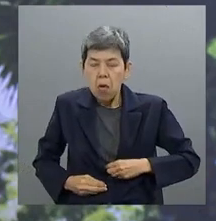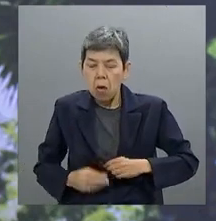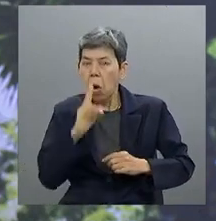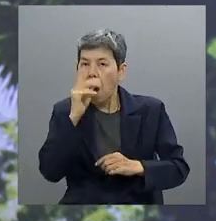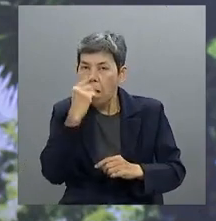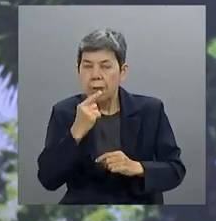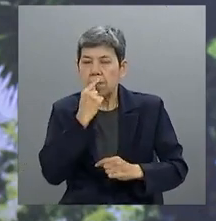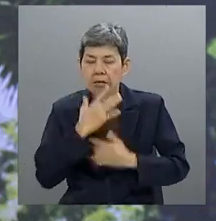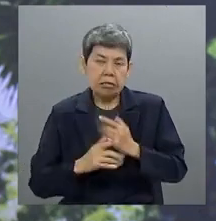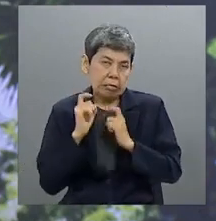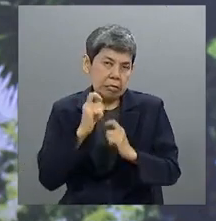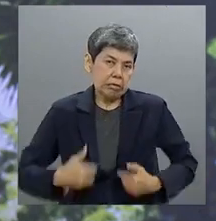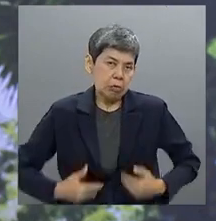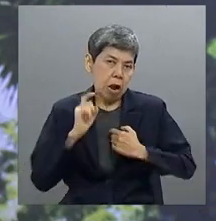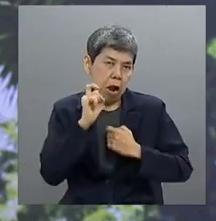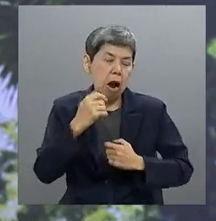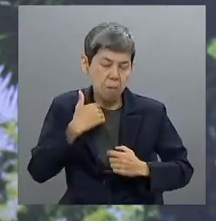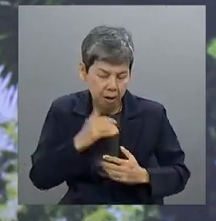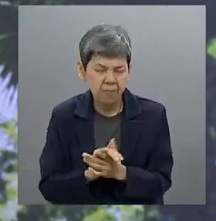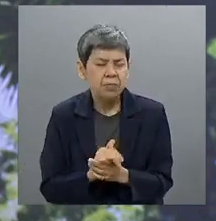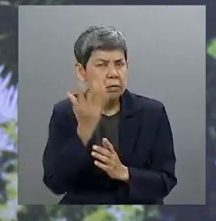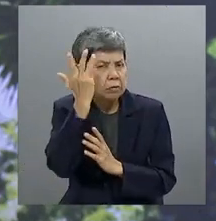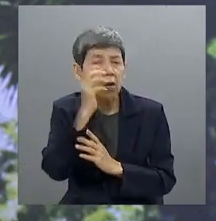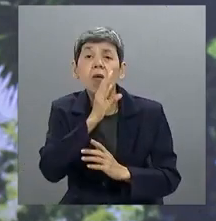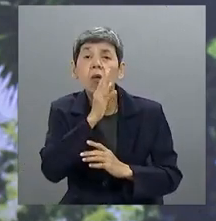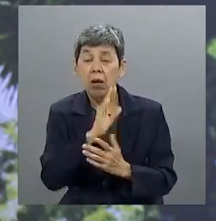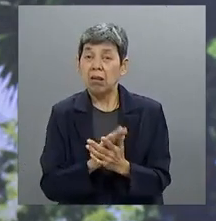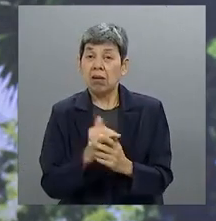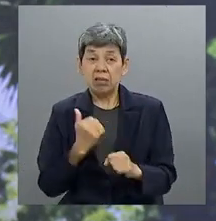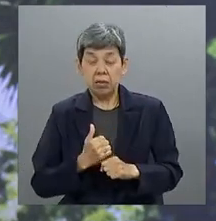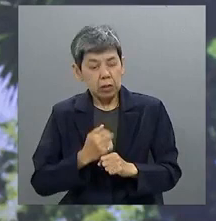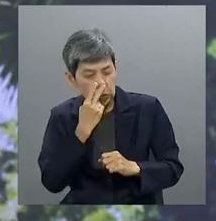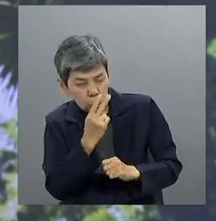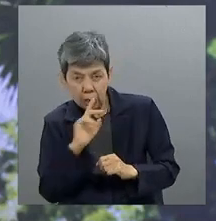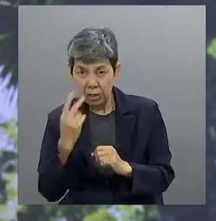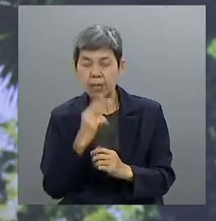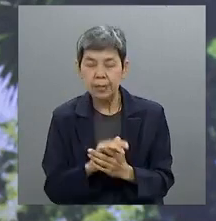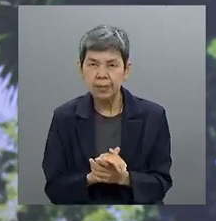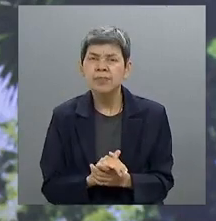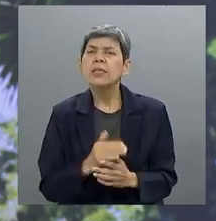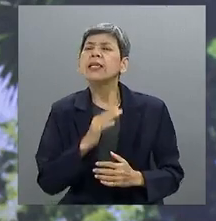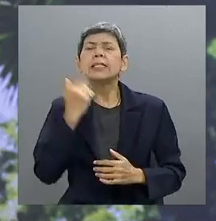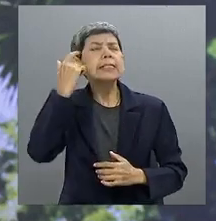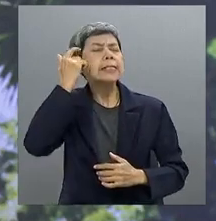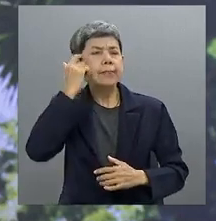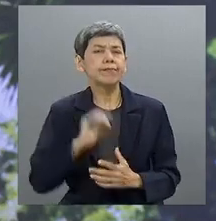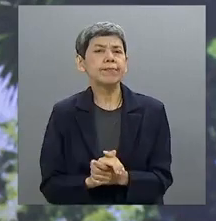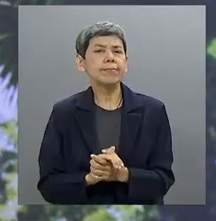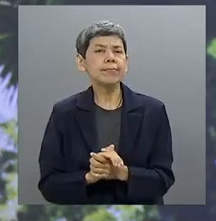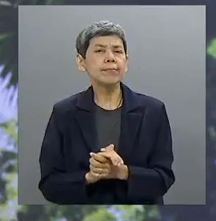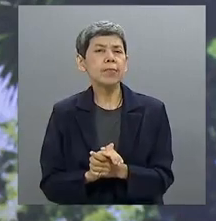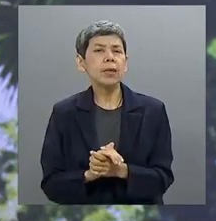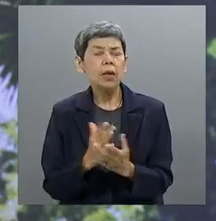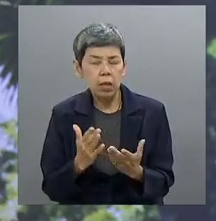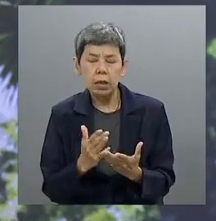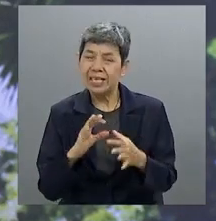ายถึงชีวิตได้ฉะนั้นมันก็เป็นความน่ากังวลถ้าเกิดว่าไม่สามารถวินิจฉัยตั้งแต่แรกฉะนั้นโอกาสที่จะเกิดหรือว่าความเสี่ยงที่จะเกิด